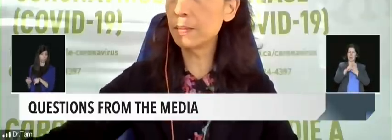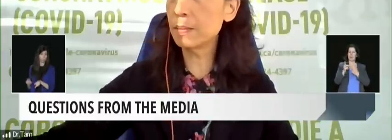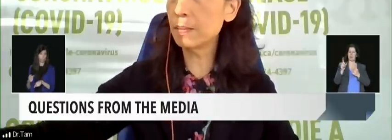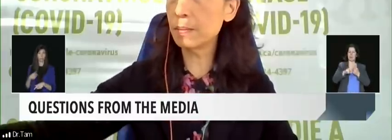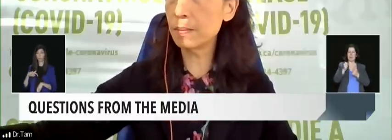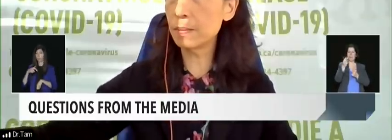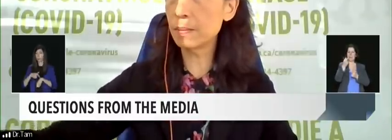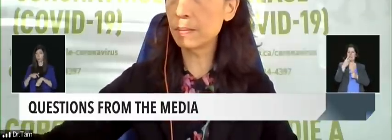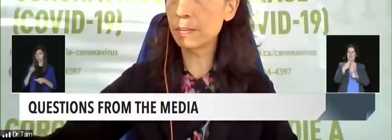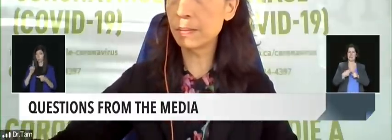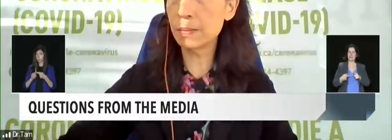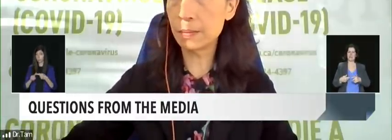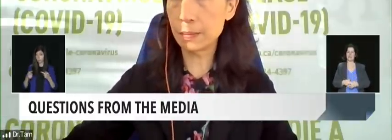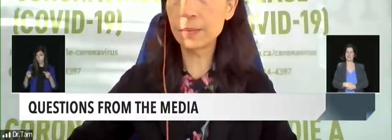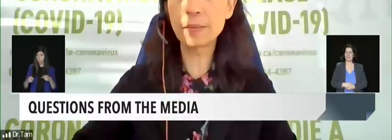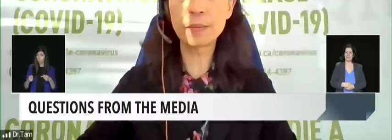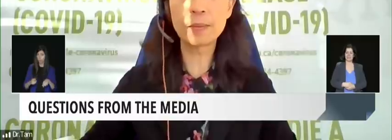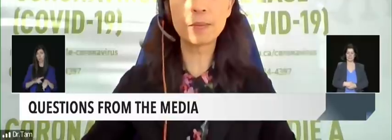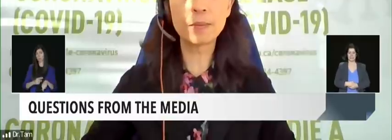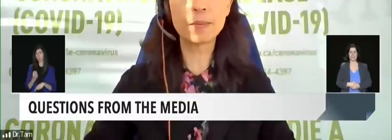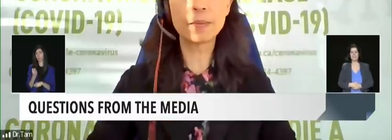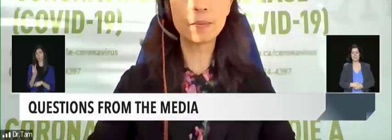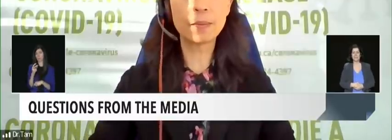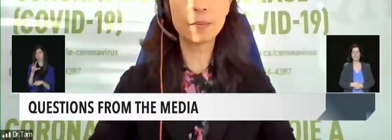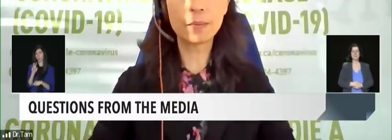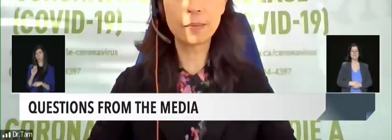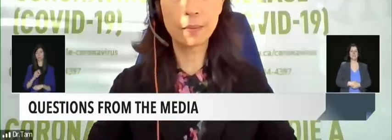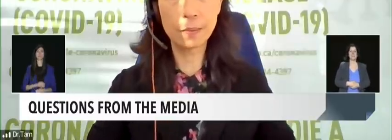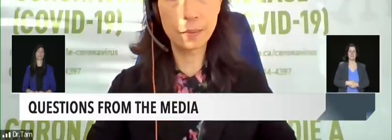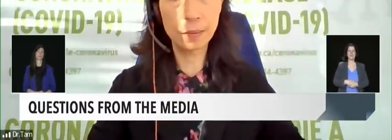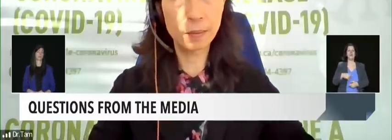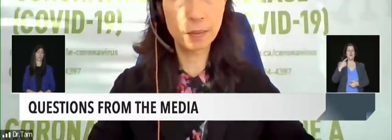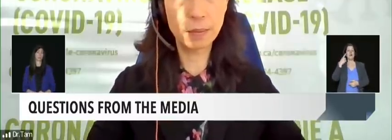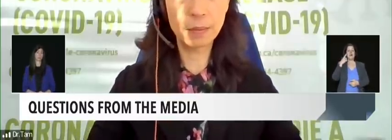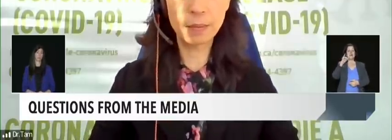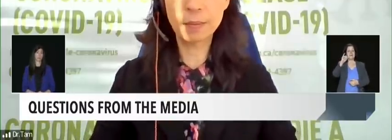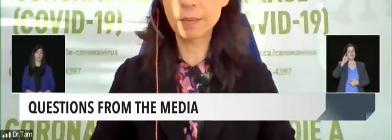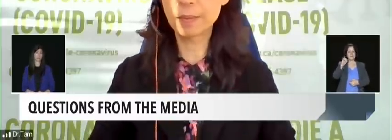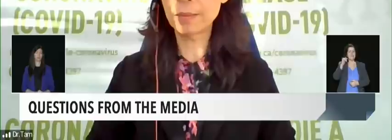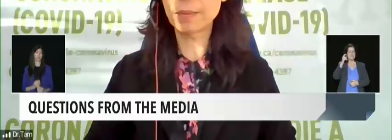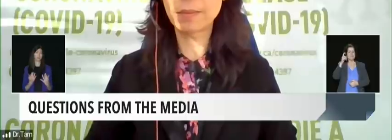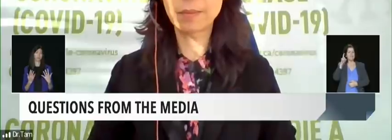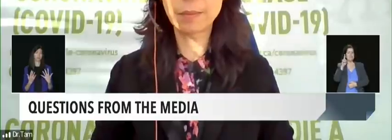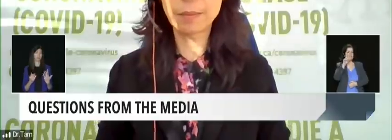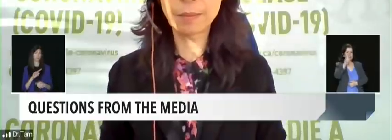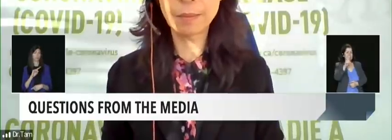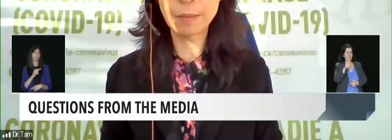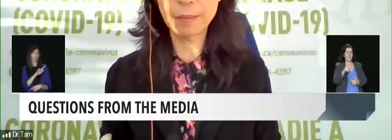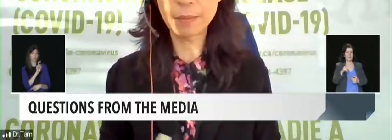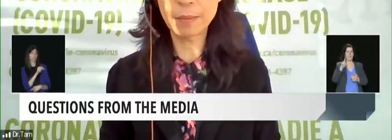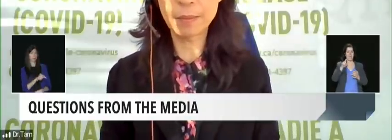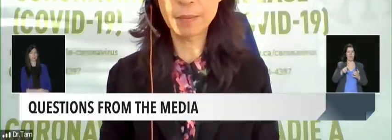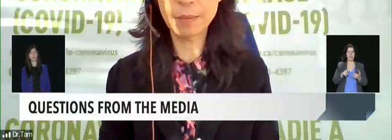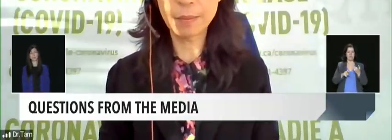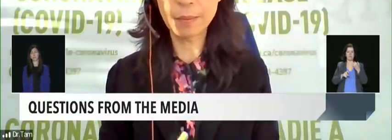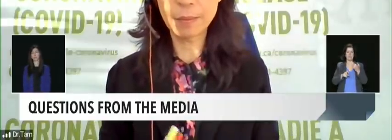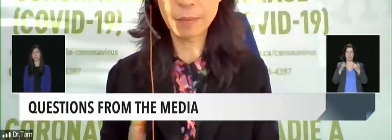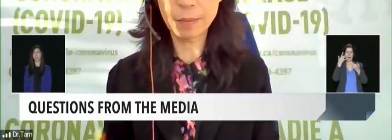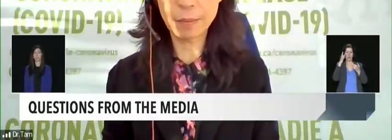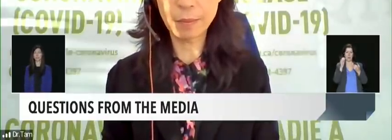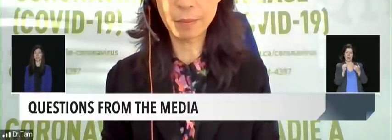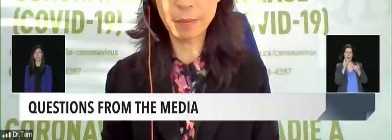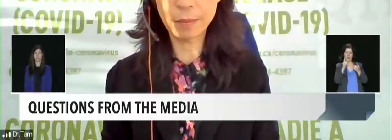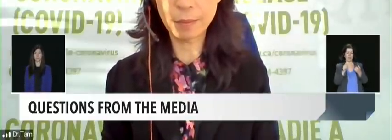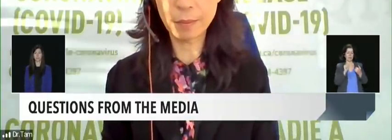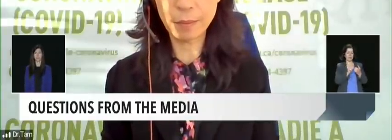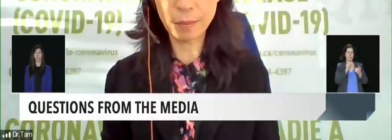Merci, thank you. pour questions, please press star one on a device escape out pour toutes que sont faites étoile 1